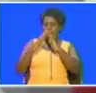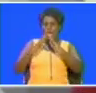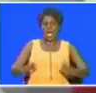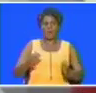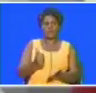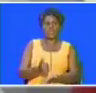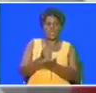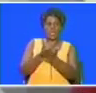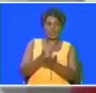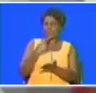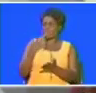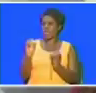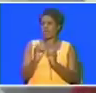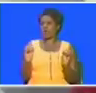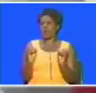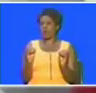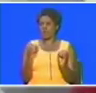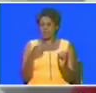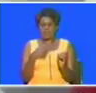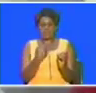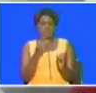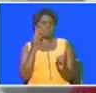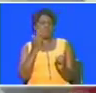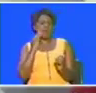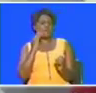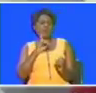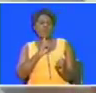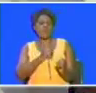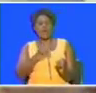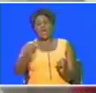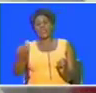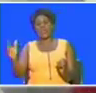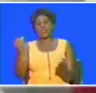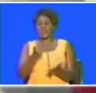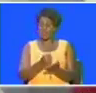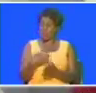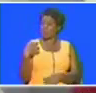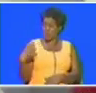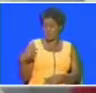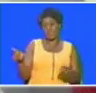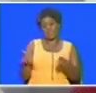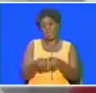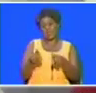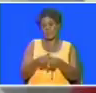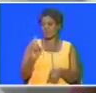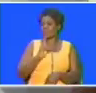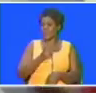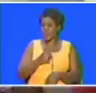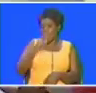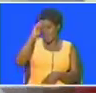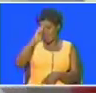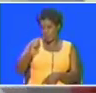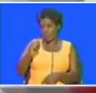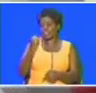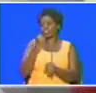kama houseboy. Usiseme ni maandiko pale lakini huyu mama ni mkali. Hata wale wa maandiko pia wadosi pia wa wakali. Kwa hivyo heshima ile kama kazi